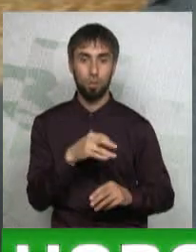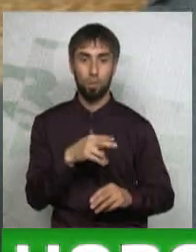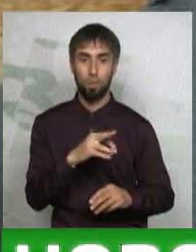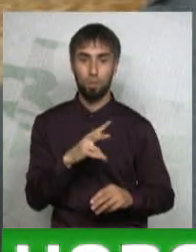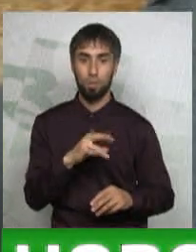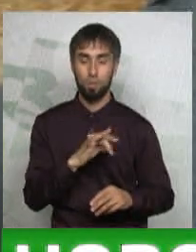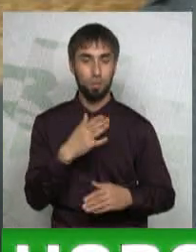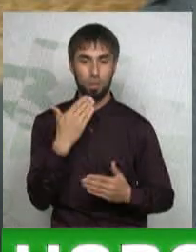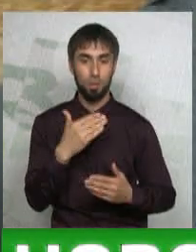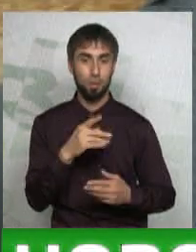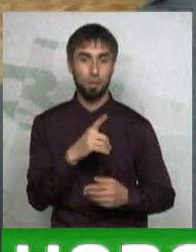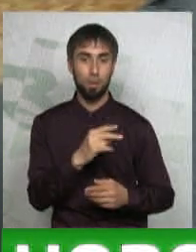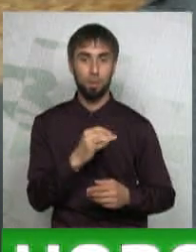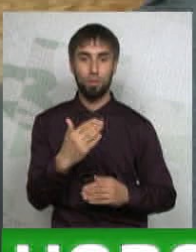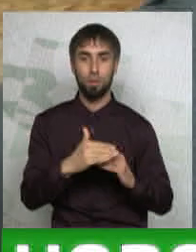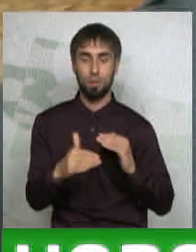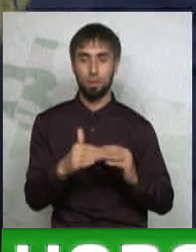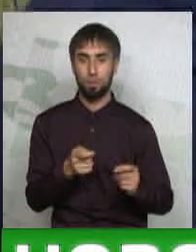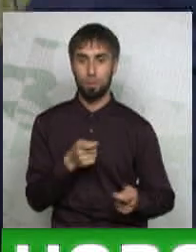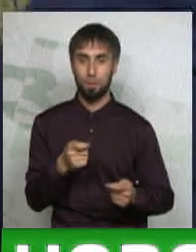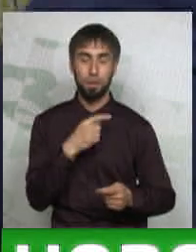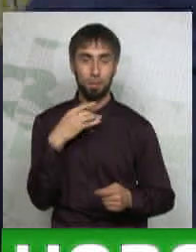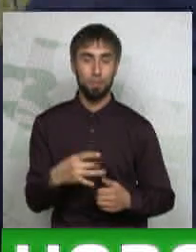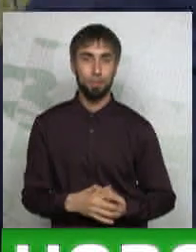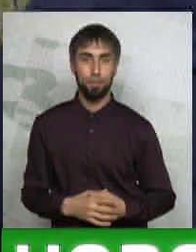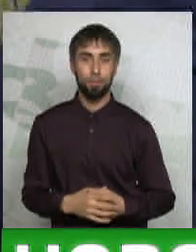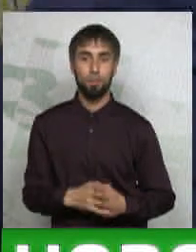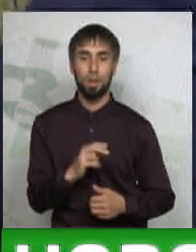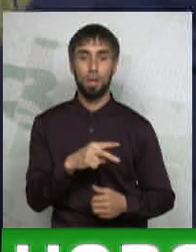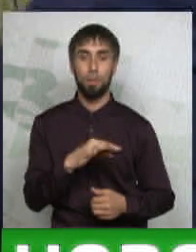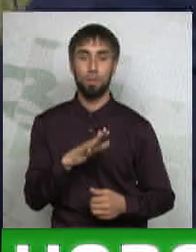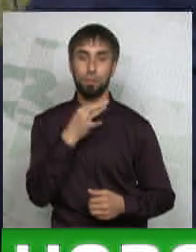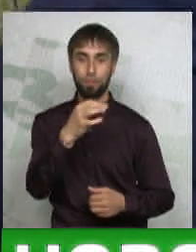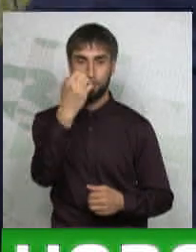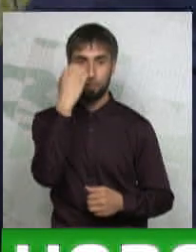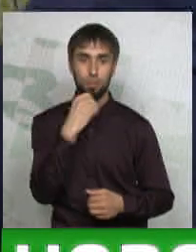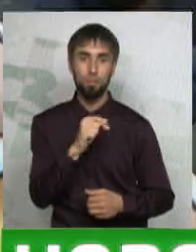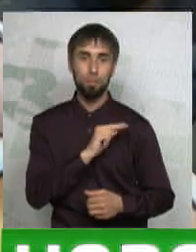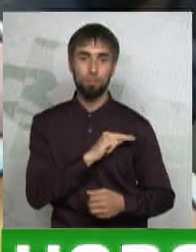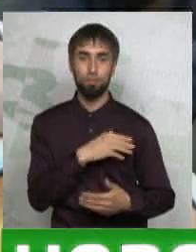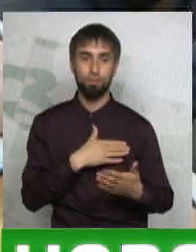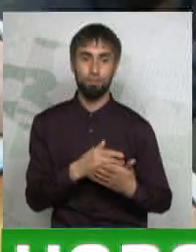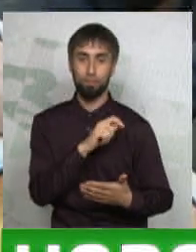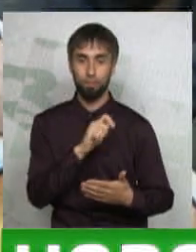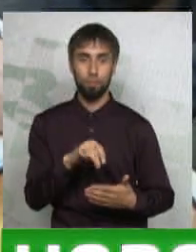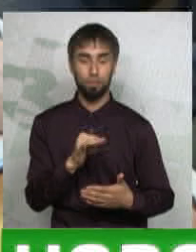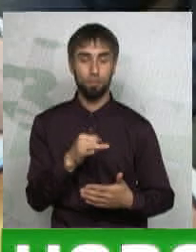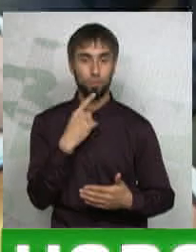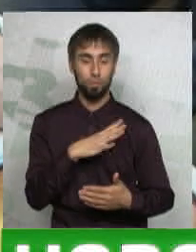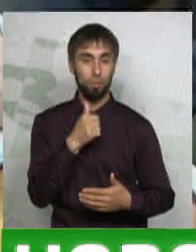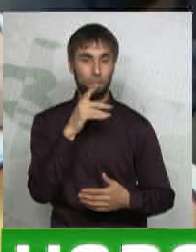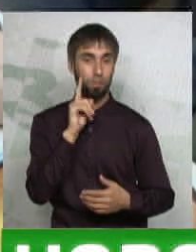нет замечаний к работе территориального управления в Ингушетии. Калиматов поблагодарил за рабочий визит и отметил, пока